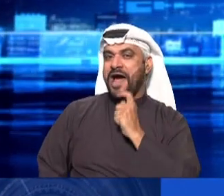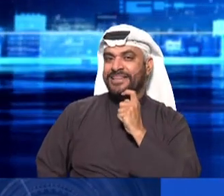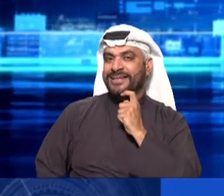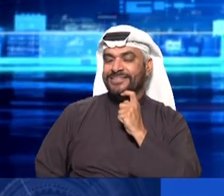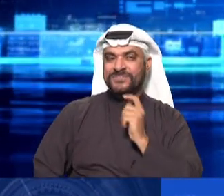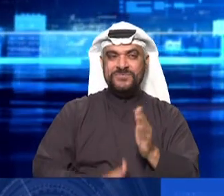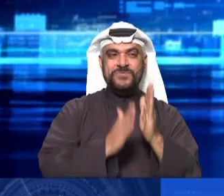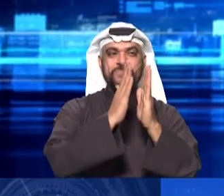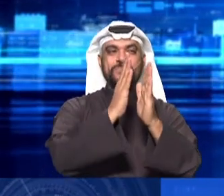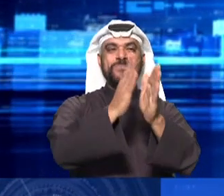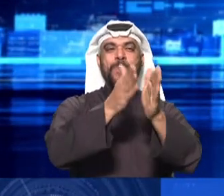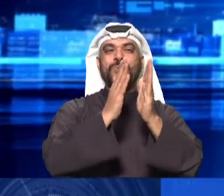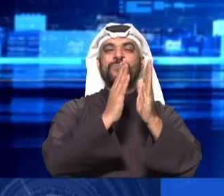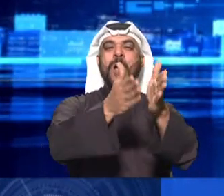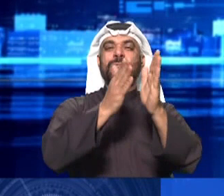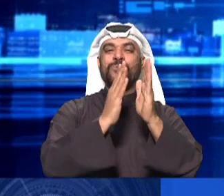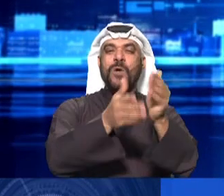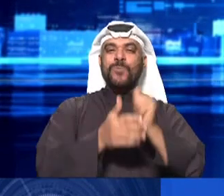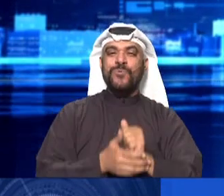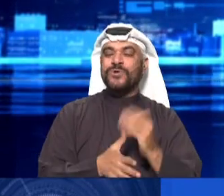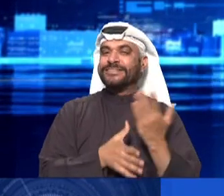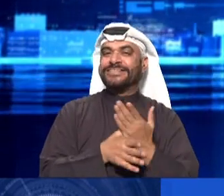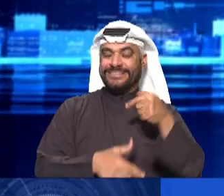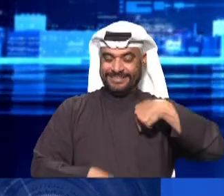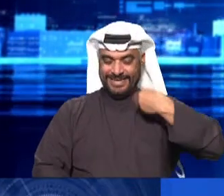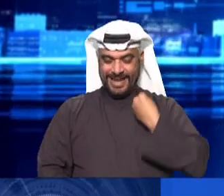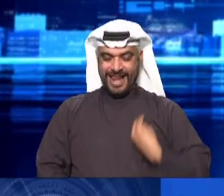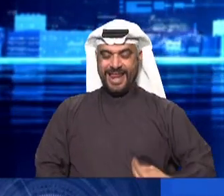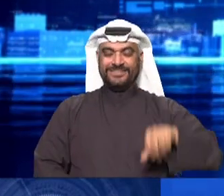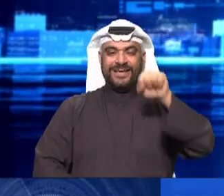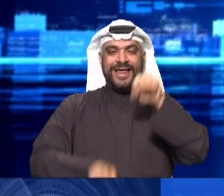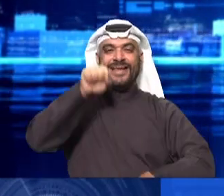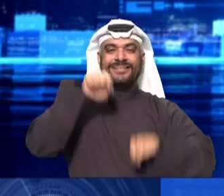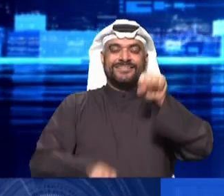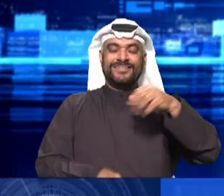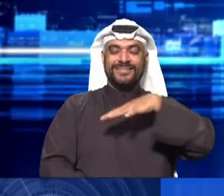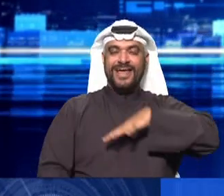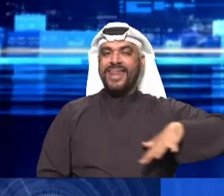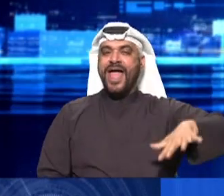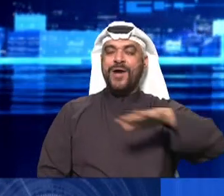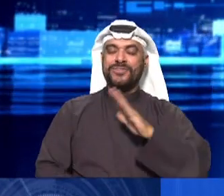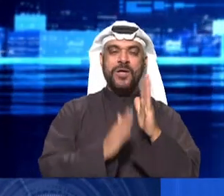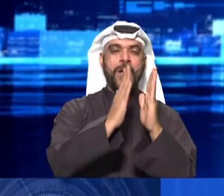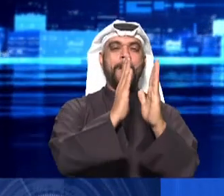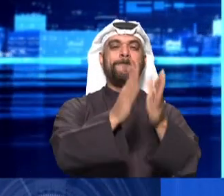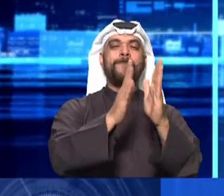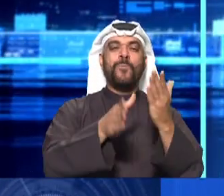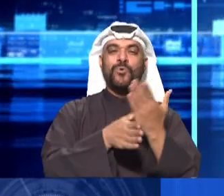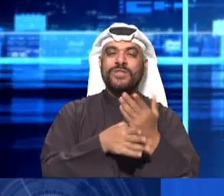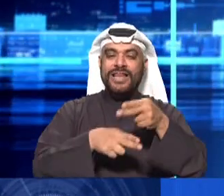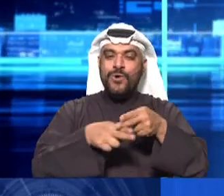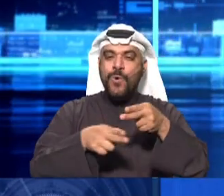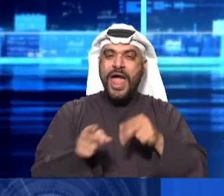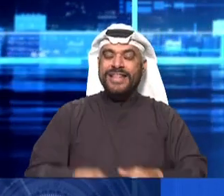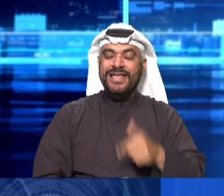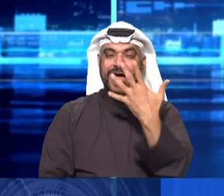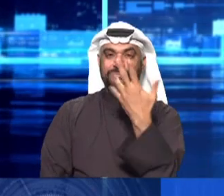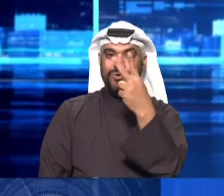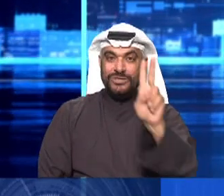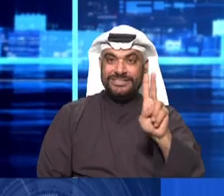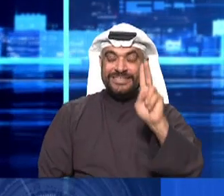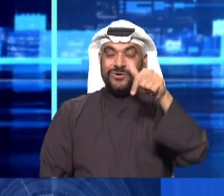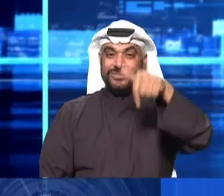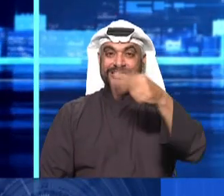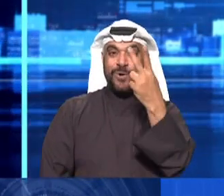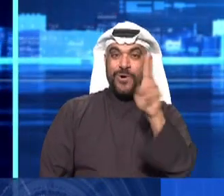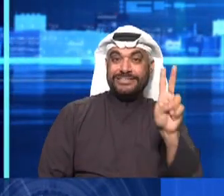العربية المتحدة الشقيقة الشيخ عبد الله بن زايد آل نهيان، أعرب فيه عن أصدق التهاني والتبريكات بمناسبة الذكرى 60 للعيد